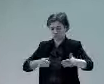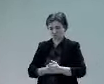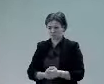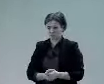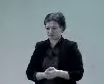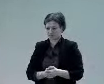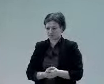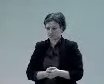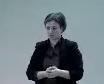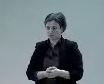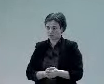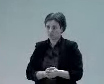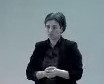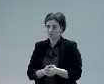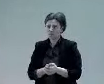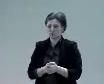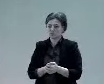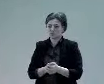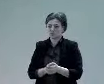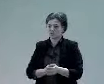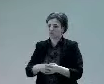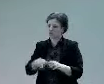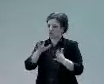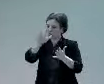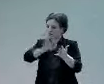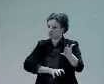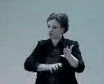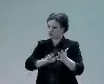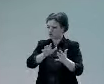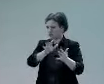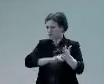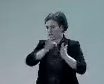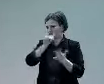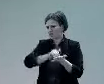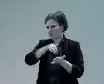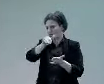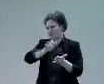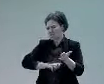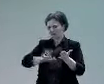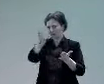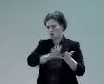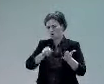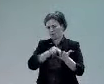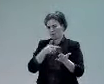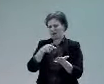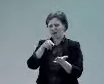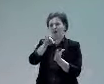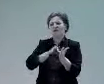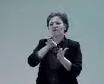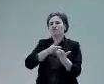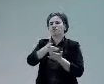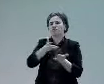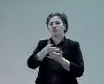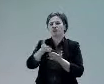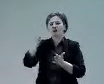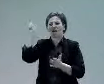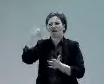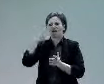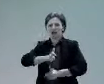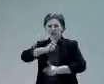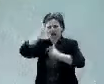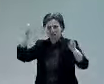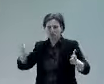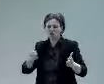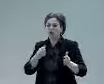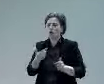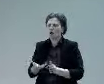A leggere lo European Severe Weather Database, che ci racconta quanti sono stati gli eventi climatici estremi, in